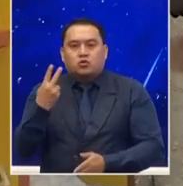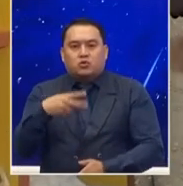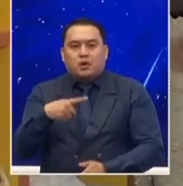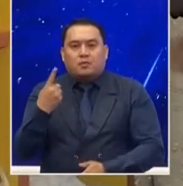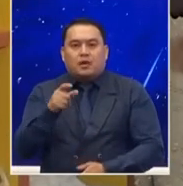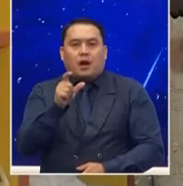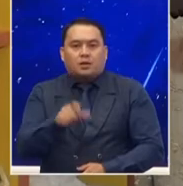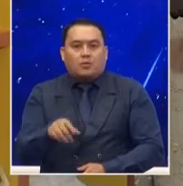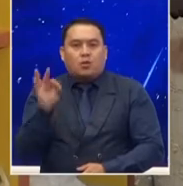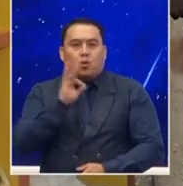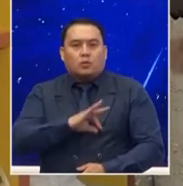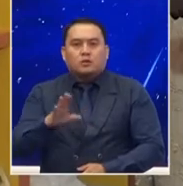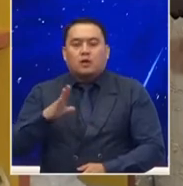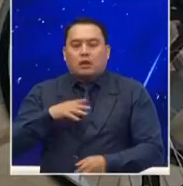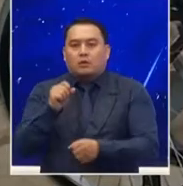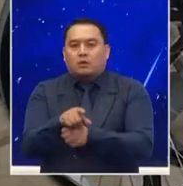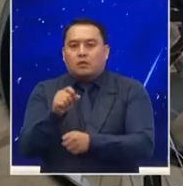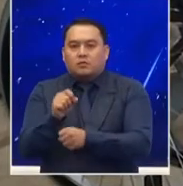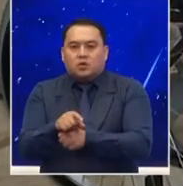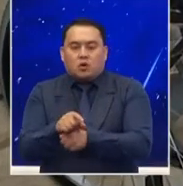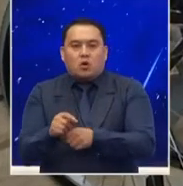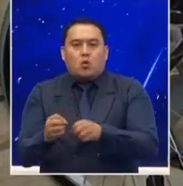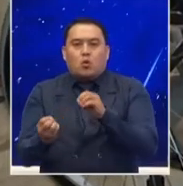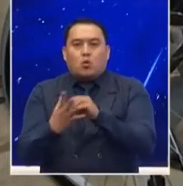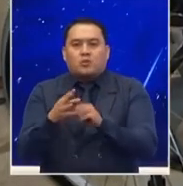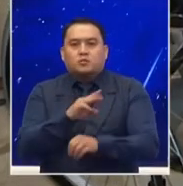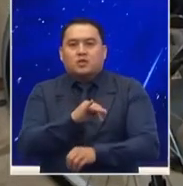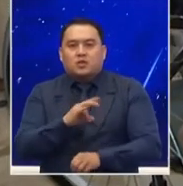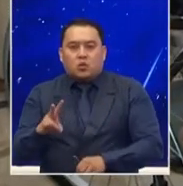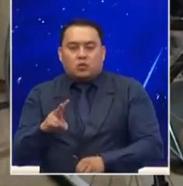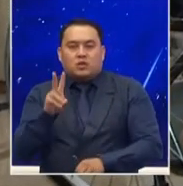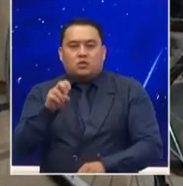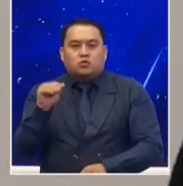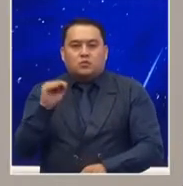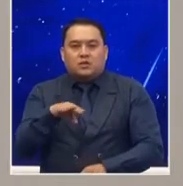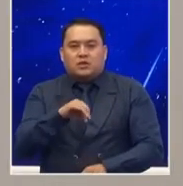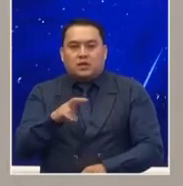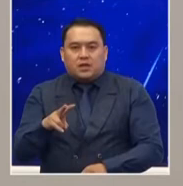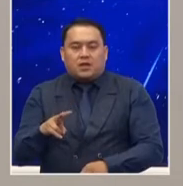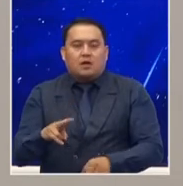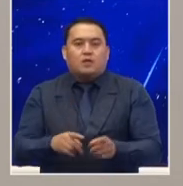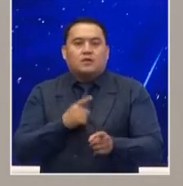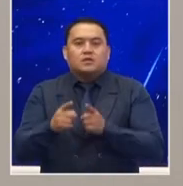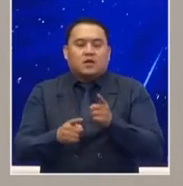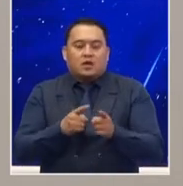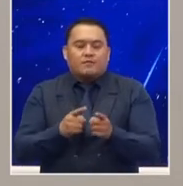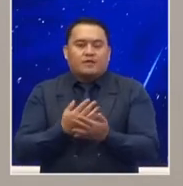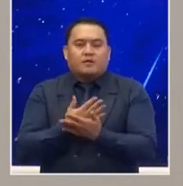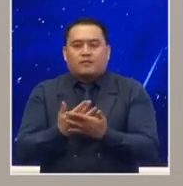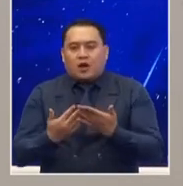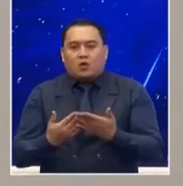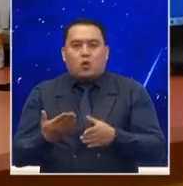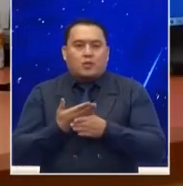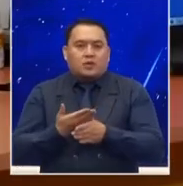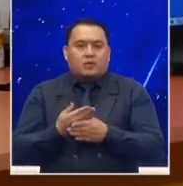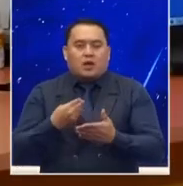азамат қолданыпты. Тапсырыс беріп, жалпы көлемі 15 миллион 200 мың теңгеге оңалту құралдары мен гигиеналық заттар